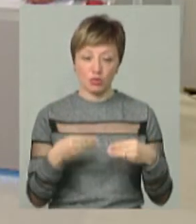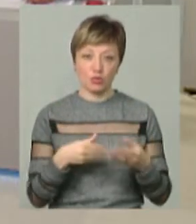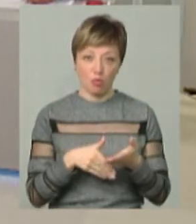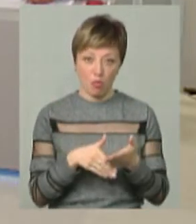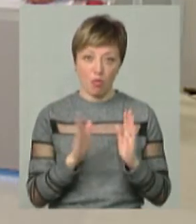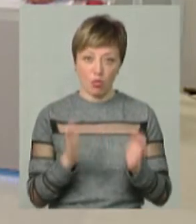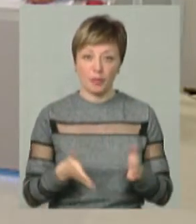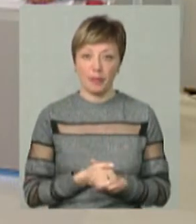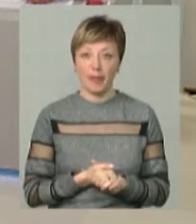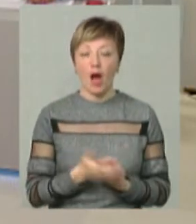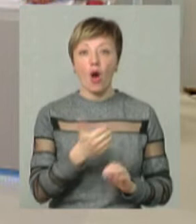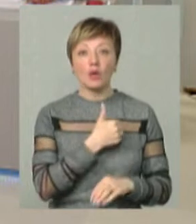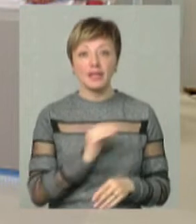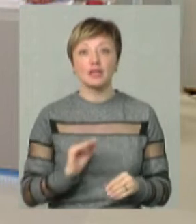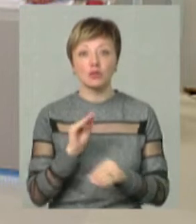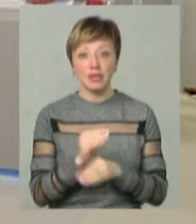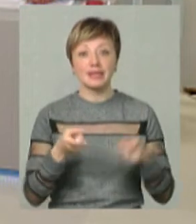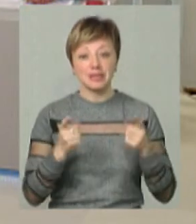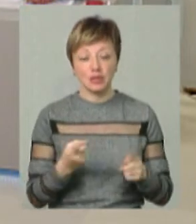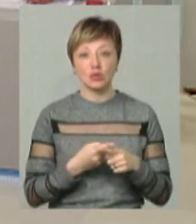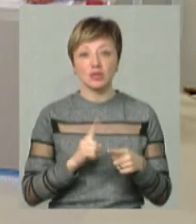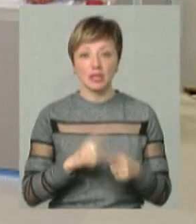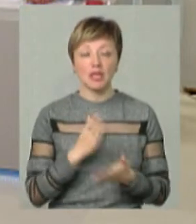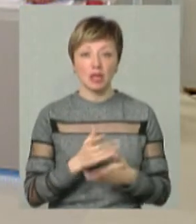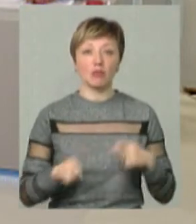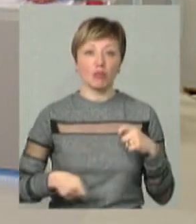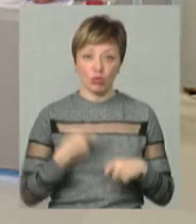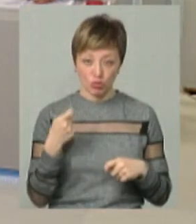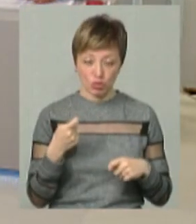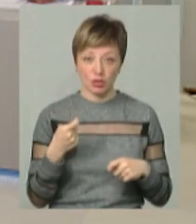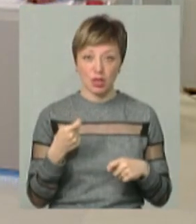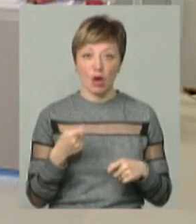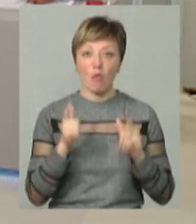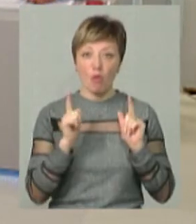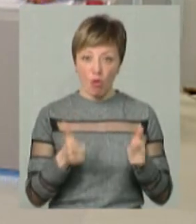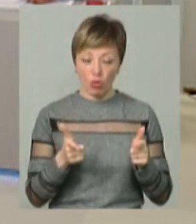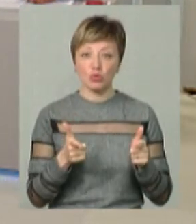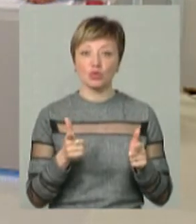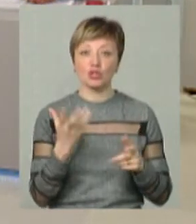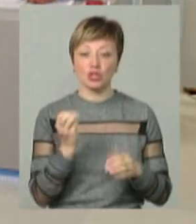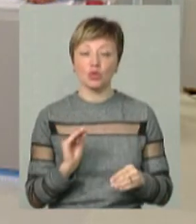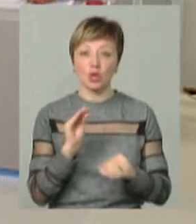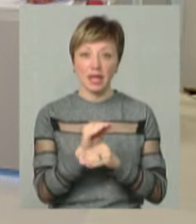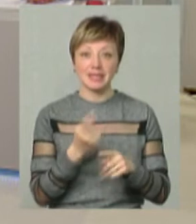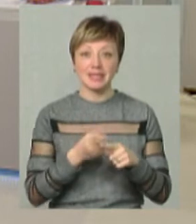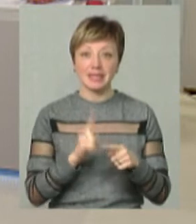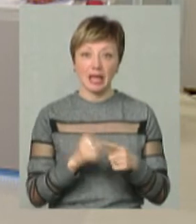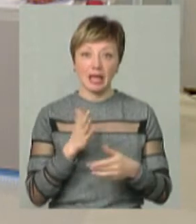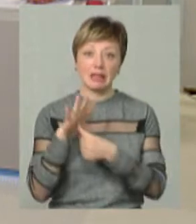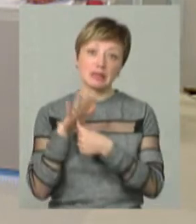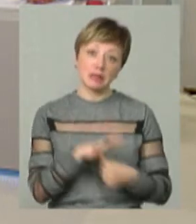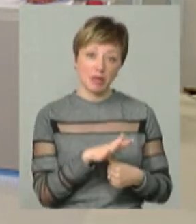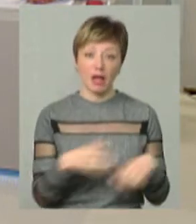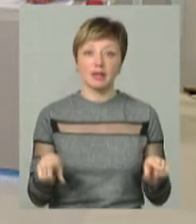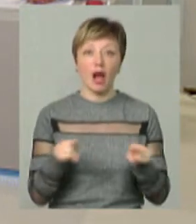допомогу. Хотіла додати, так, що дійсно, що це є порушення, і погоджуюсь з колегою, і ще хочу додати, що це є дискримінація.